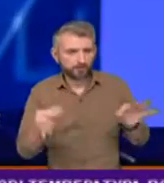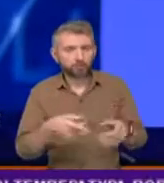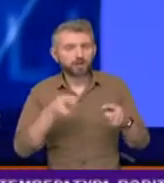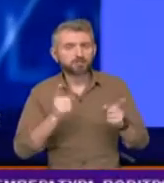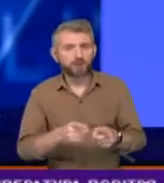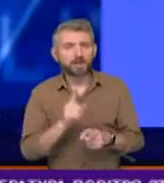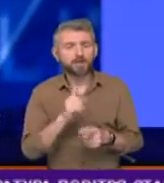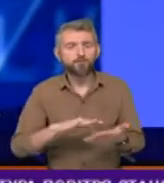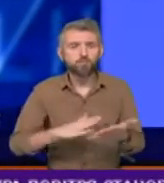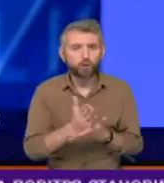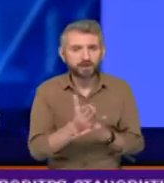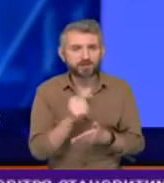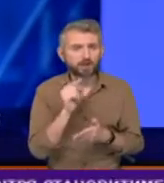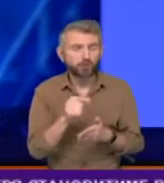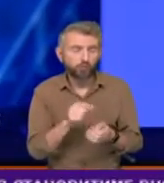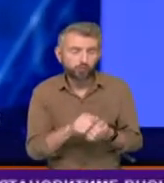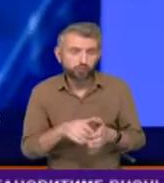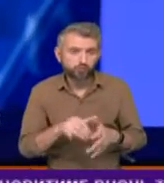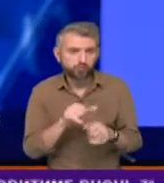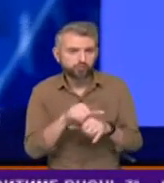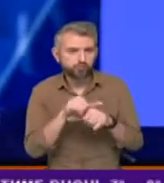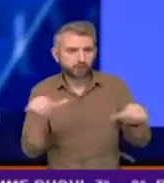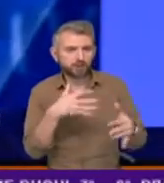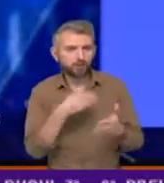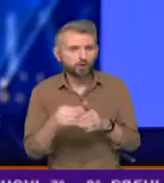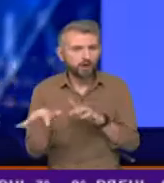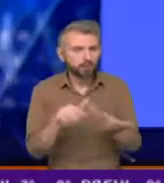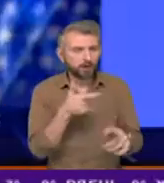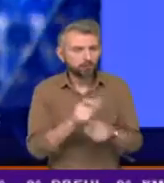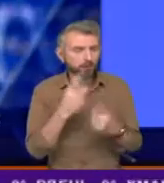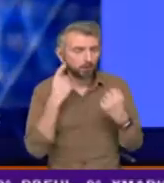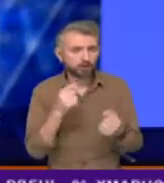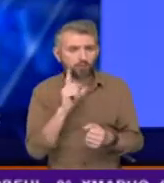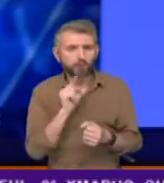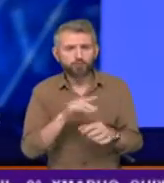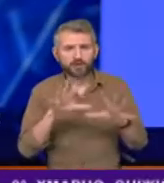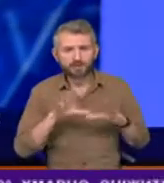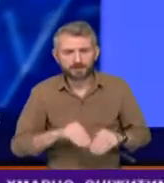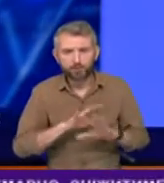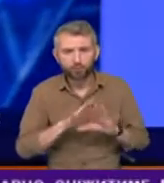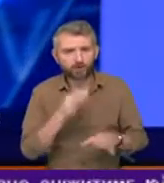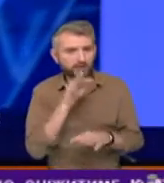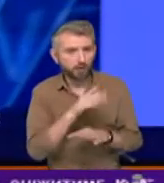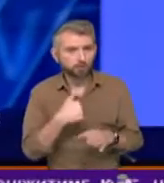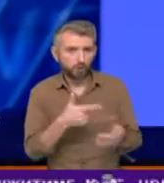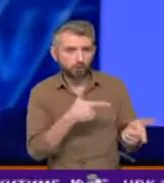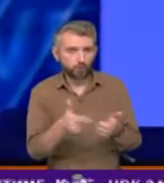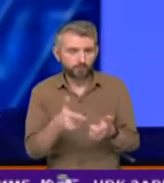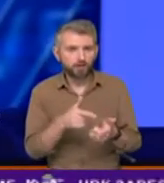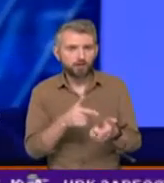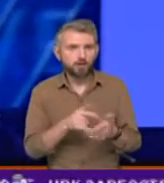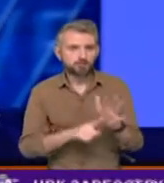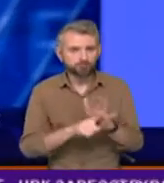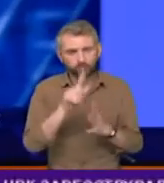Насправді. Але в політики на цьому роздувають свою кампанію дуже гучно. І тому, доки вони не заспокоюються, не скажуть, так, ми готові приходити до